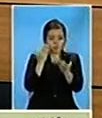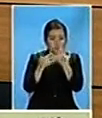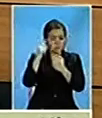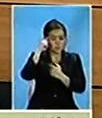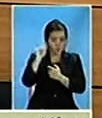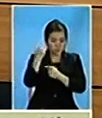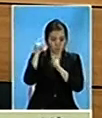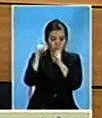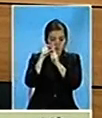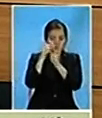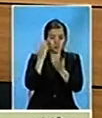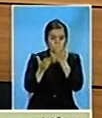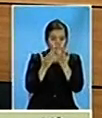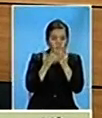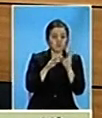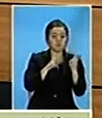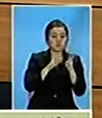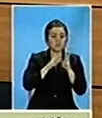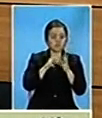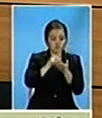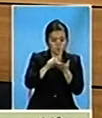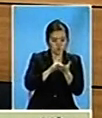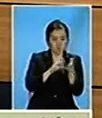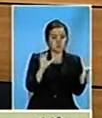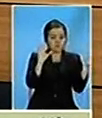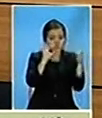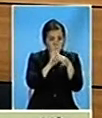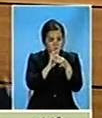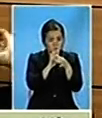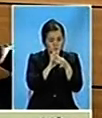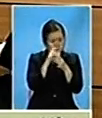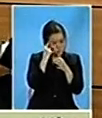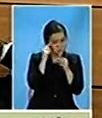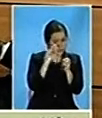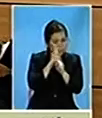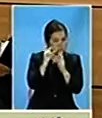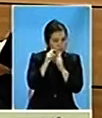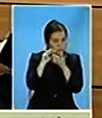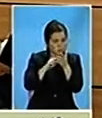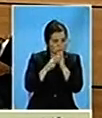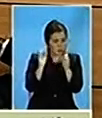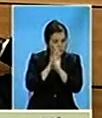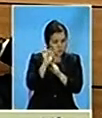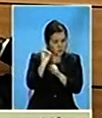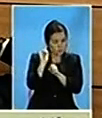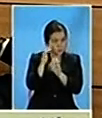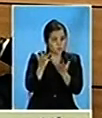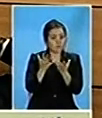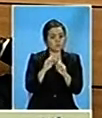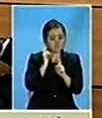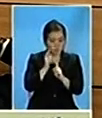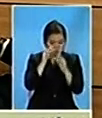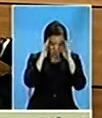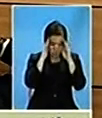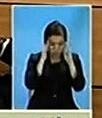นะครับเราเรียกว่าล้อกันท่านซึ่งท่านคิดว่ามันจะไม่ครอบคลุมในบางประเด็นนะครับแต่ผมคิดว่าโดยเจตนารมณ์